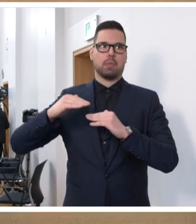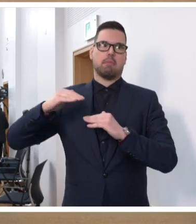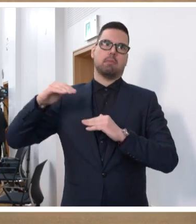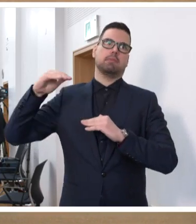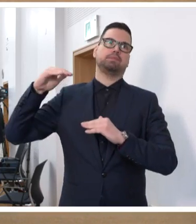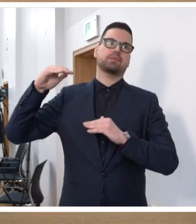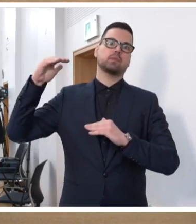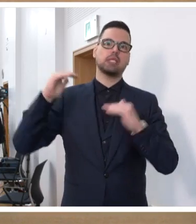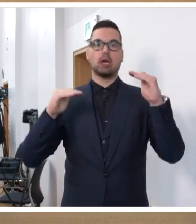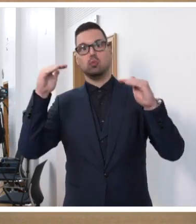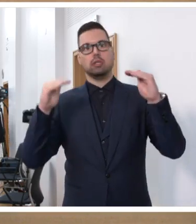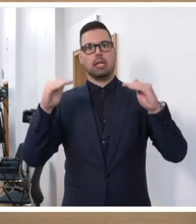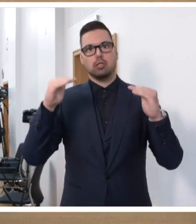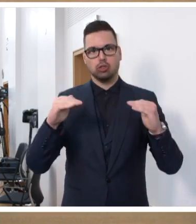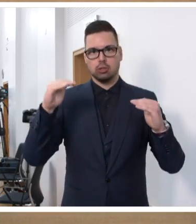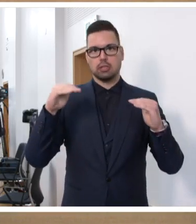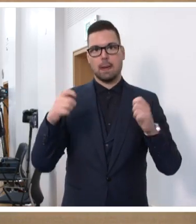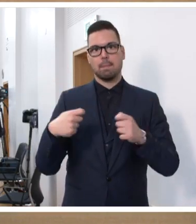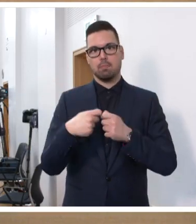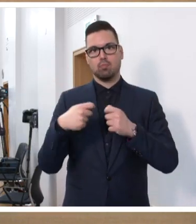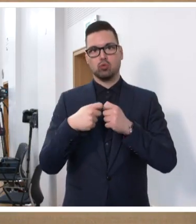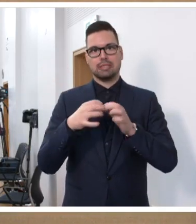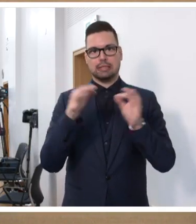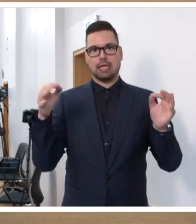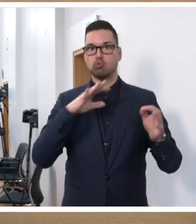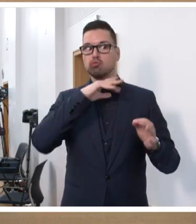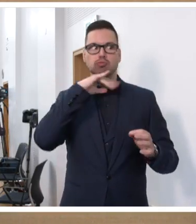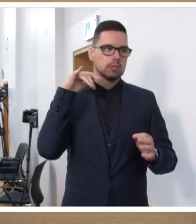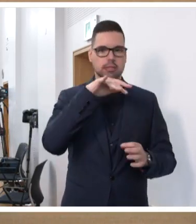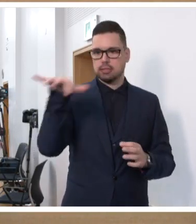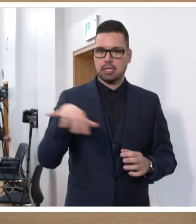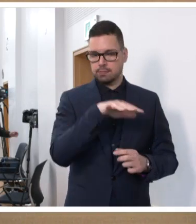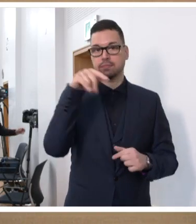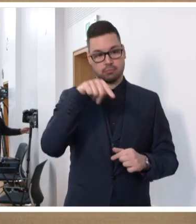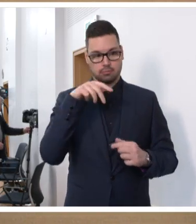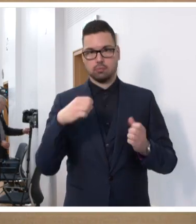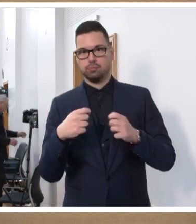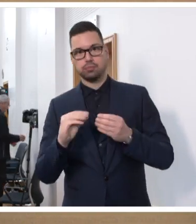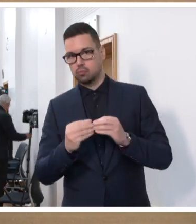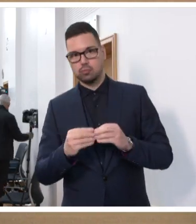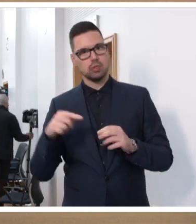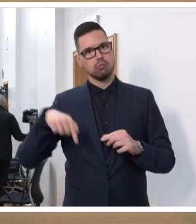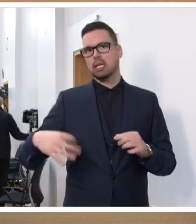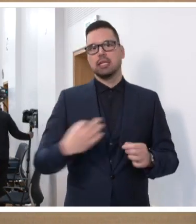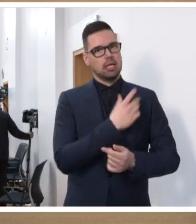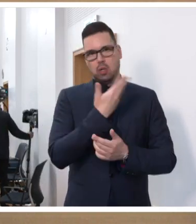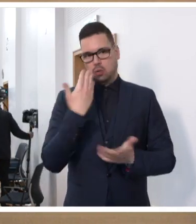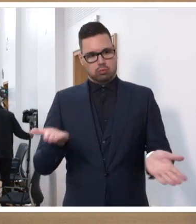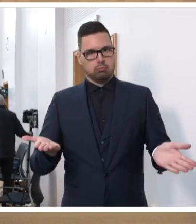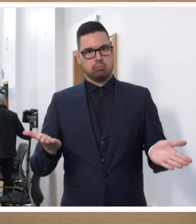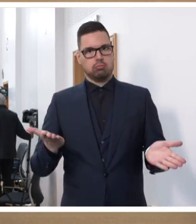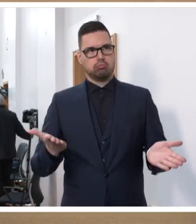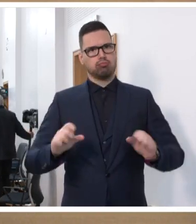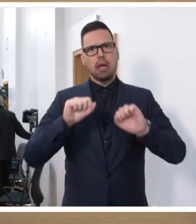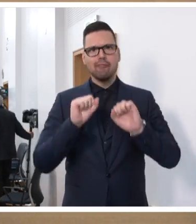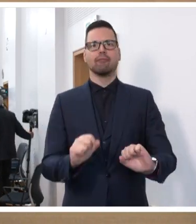Überhangs- und Ausgleichsmandaten im Bundestag entgegenzutreten. Dieses Problem haben wir hier im Saarland nicht. Unser Parlament ist